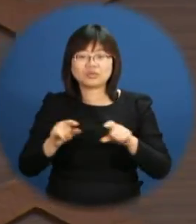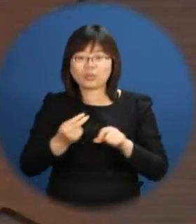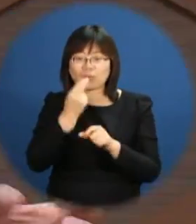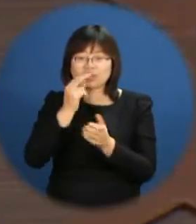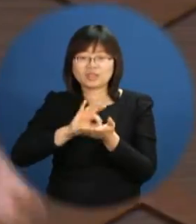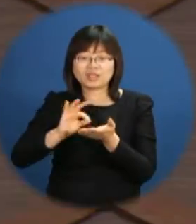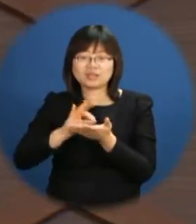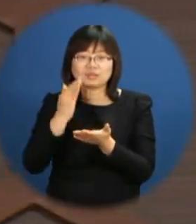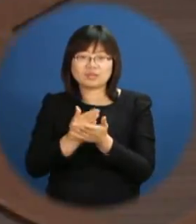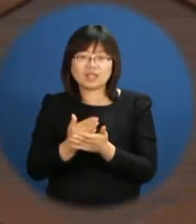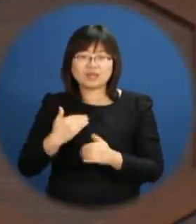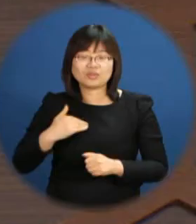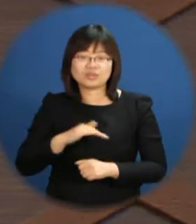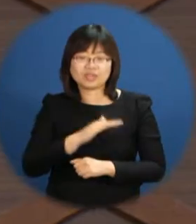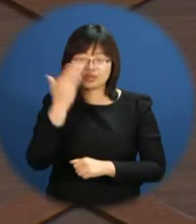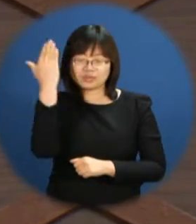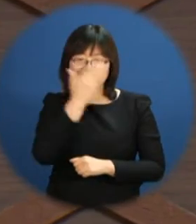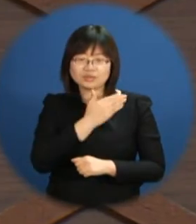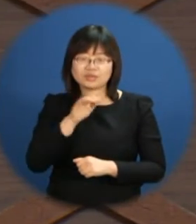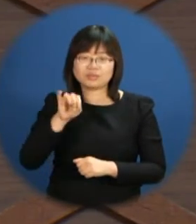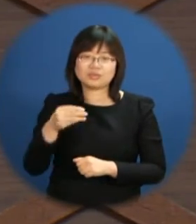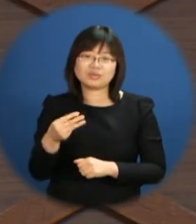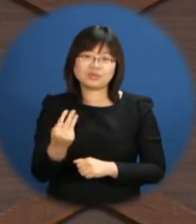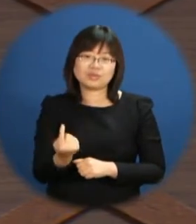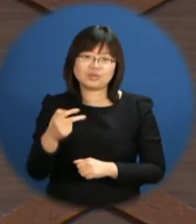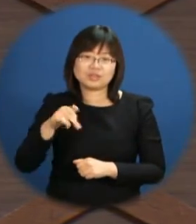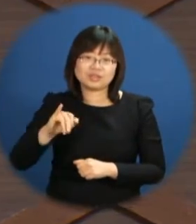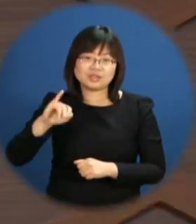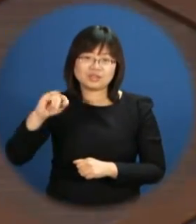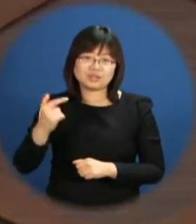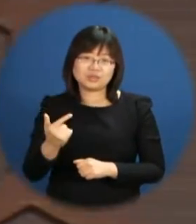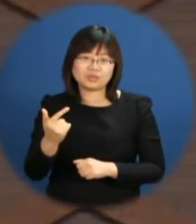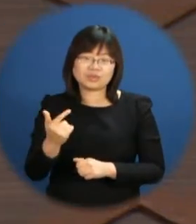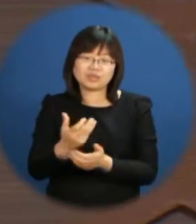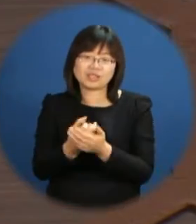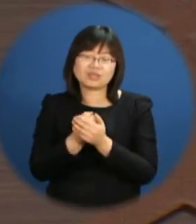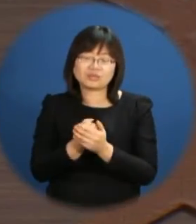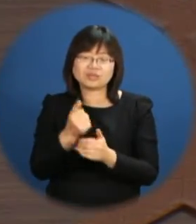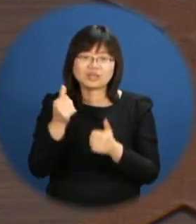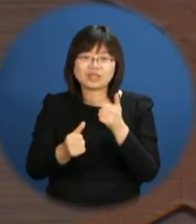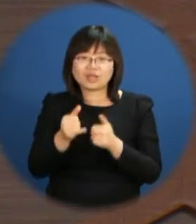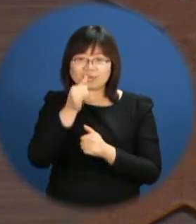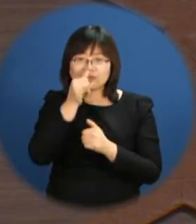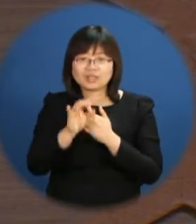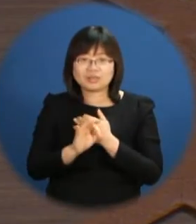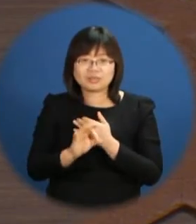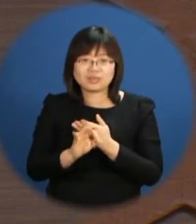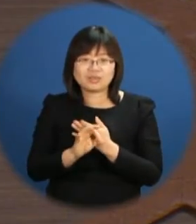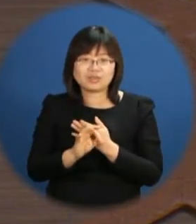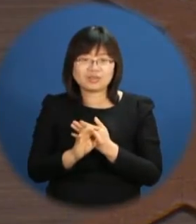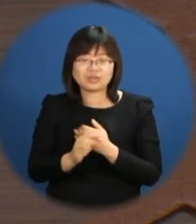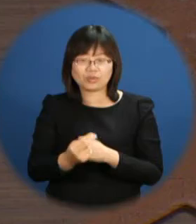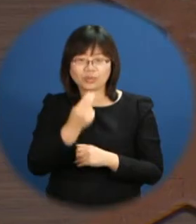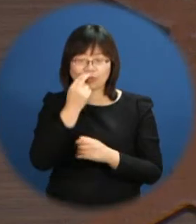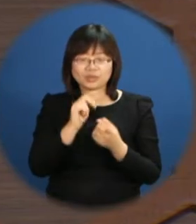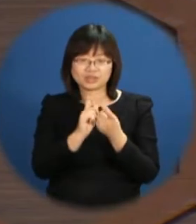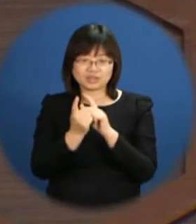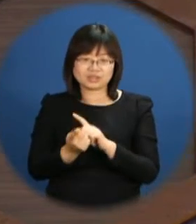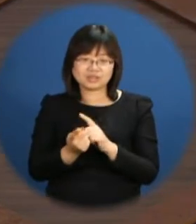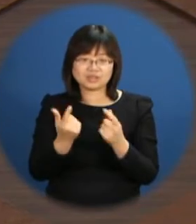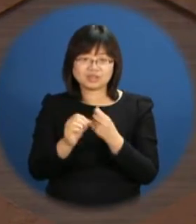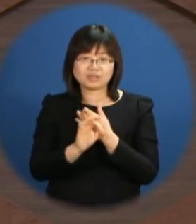우리가 순수 플러시 스토어는 가지고 그 실험을 할 수 있다면 공기 대신